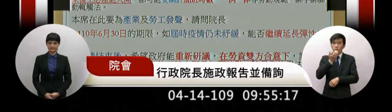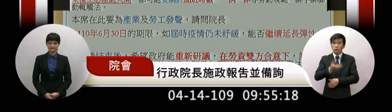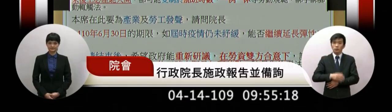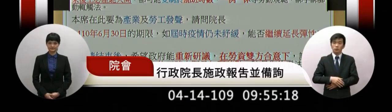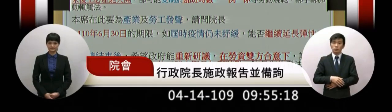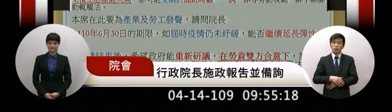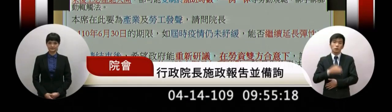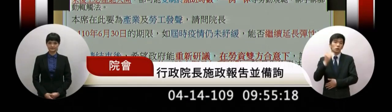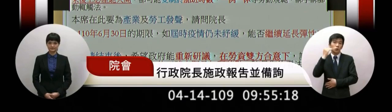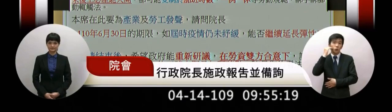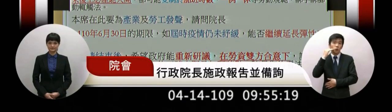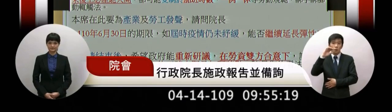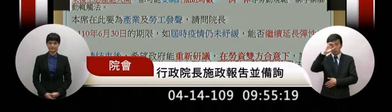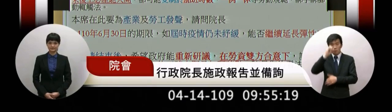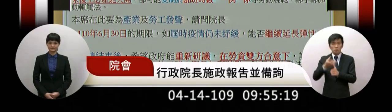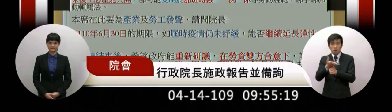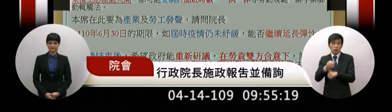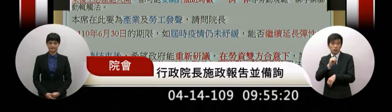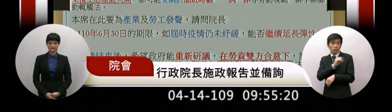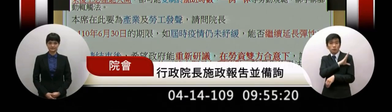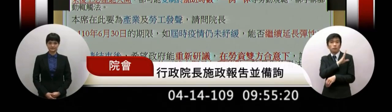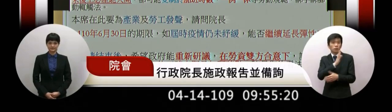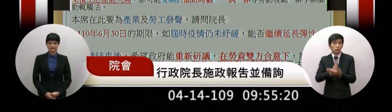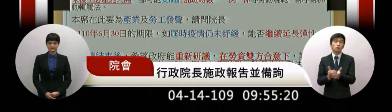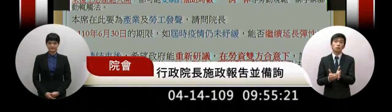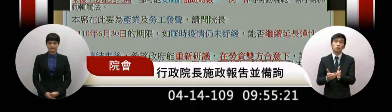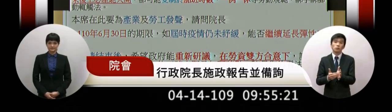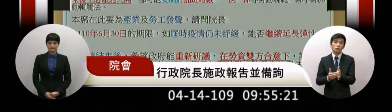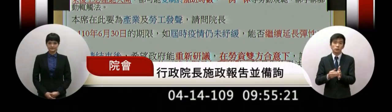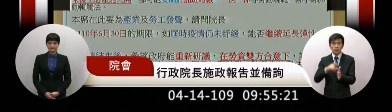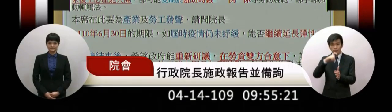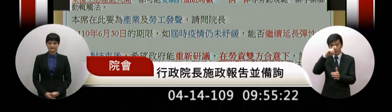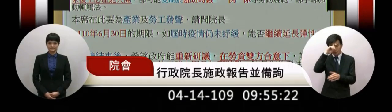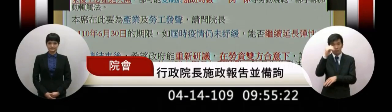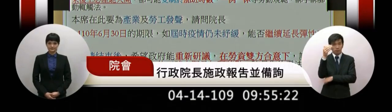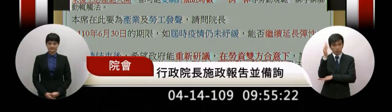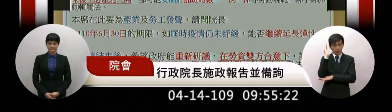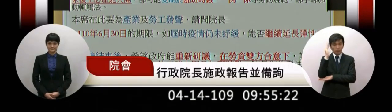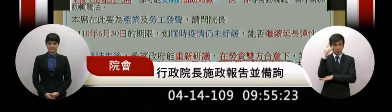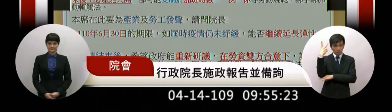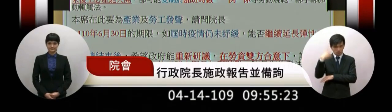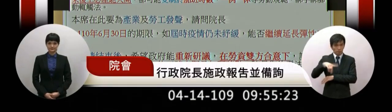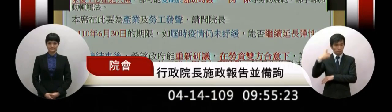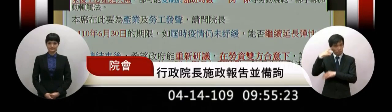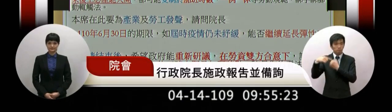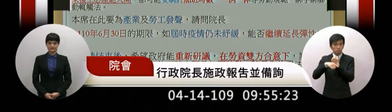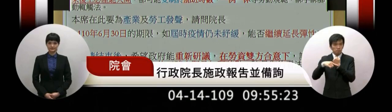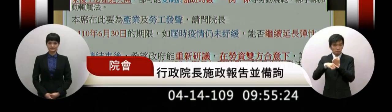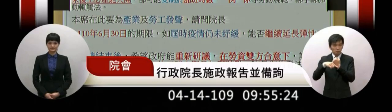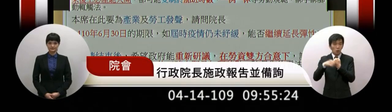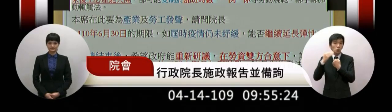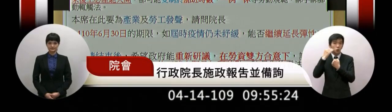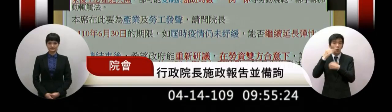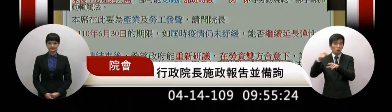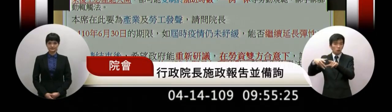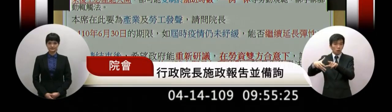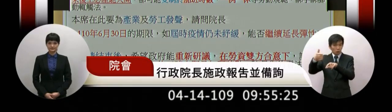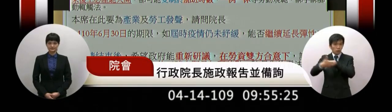情结束之后，希望政府能够重新研议，在劳资双方合议下，